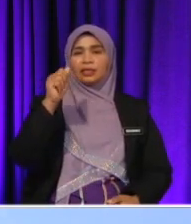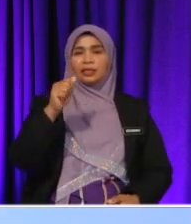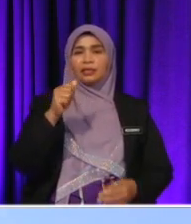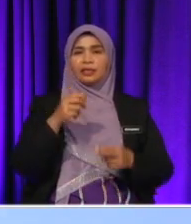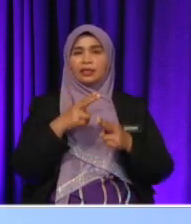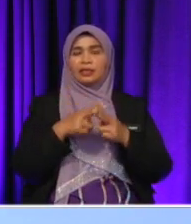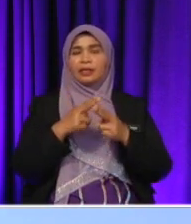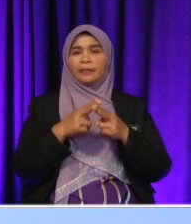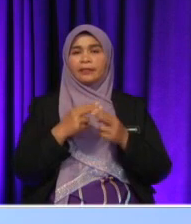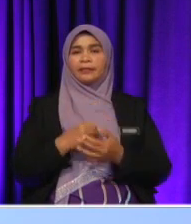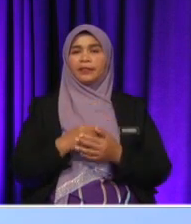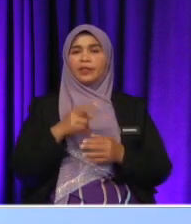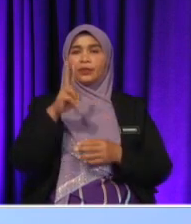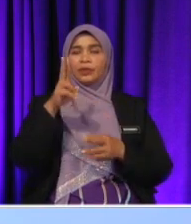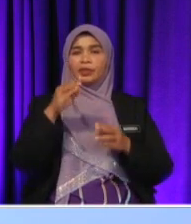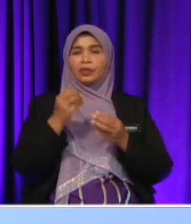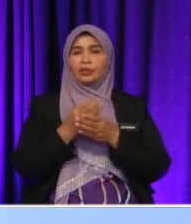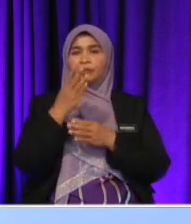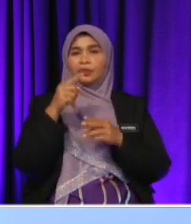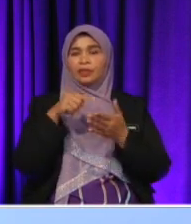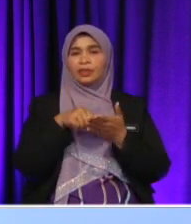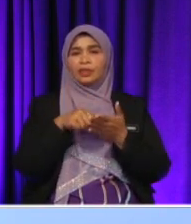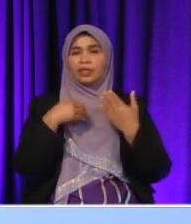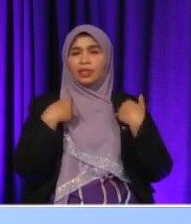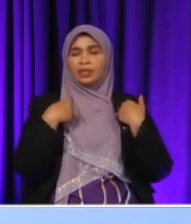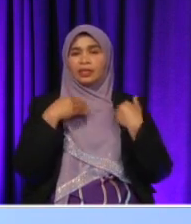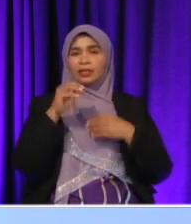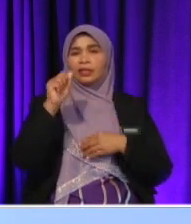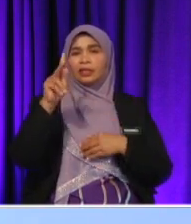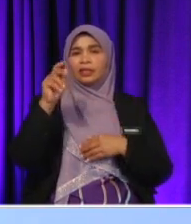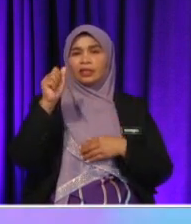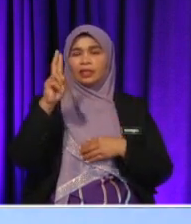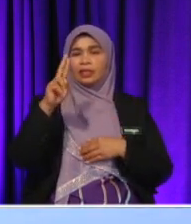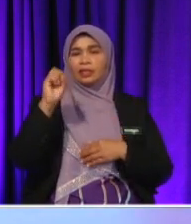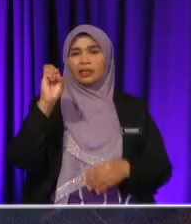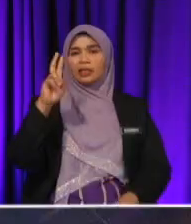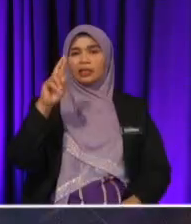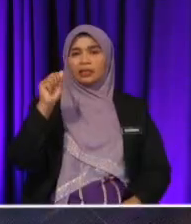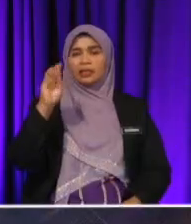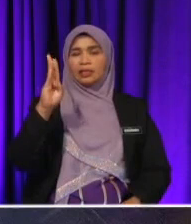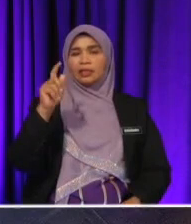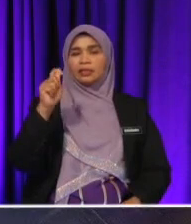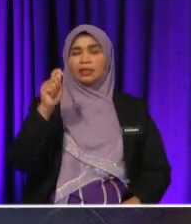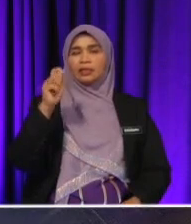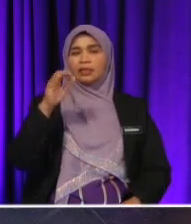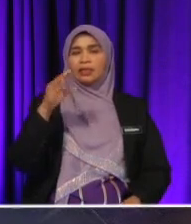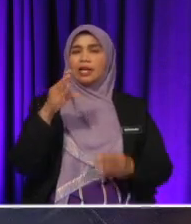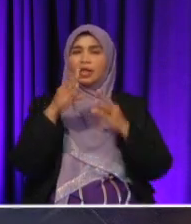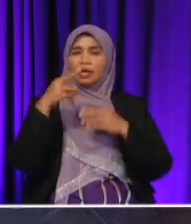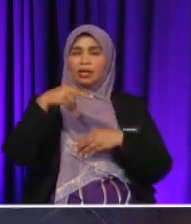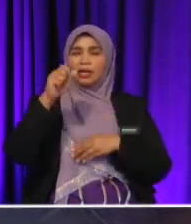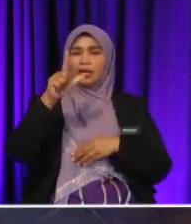tumbuhan ini mempunyai akar serabut yang halus Jadi kalau event boleh tengok